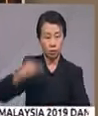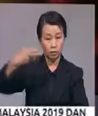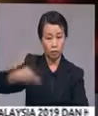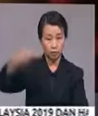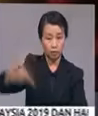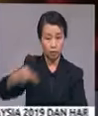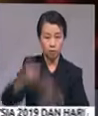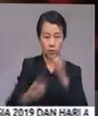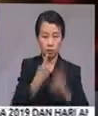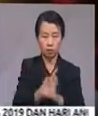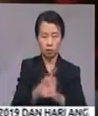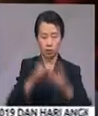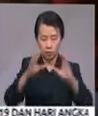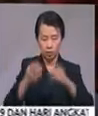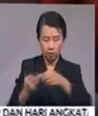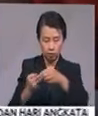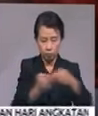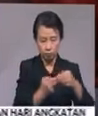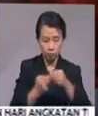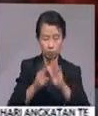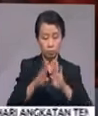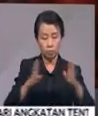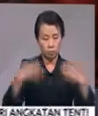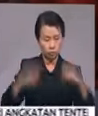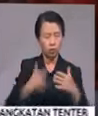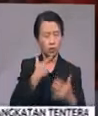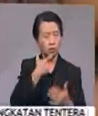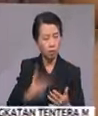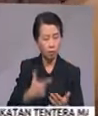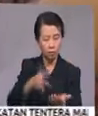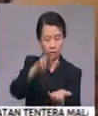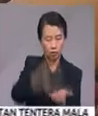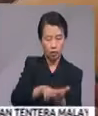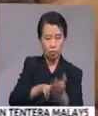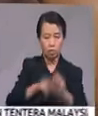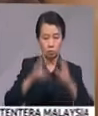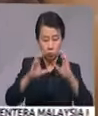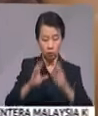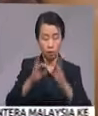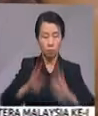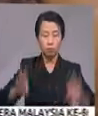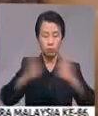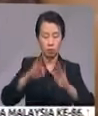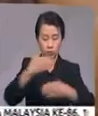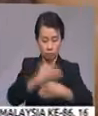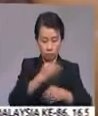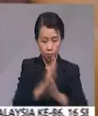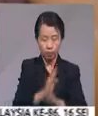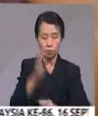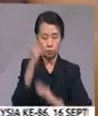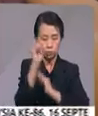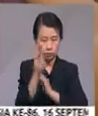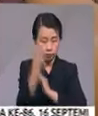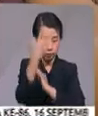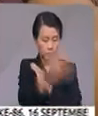dunia. Kaedah penyatuan linguistik telah lama diiktiraf sebagai formula penting dalam membentuk sebuah